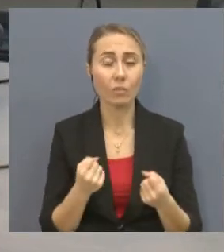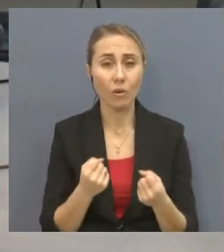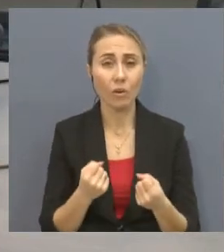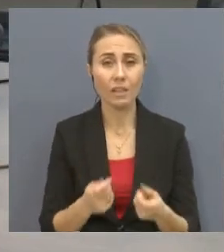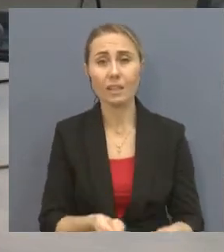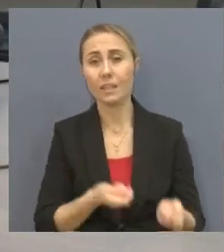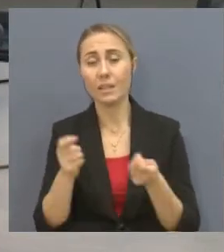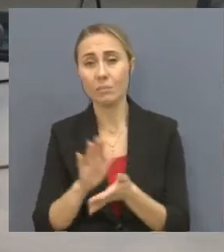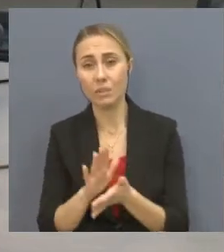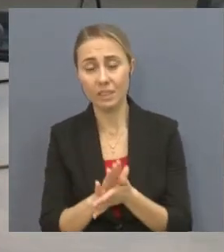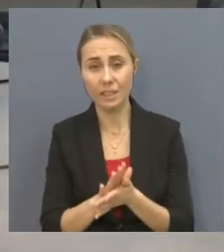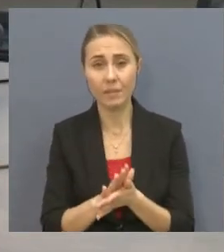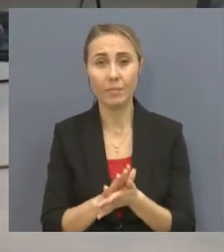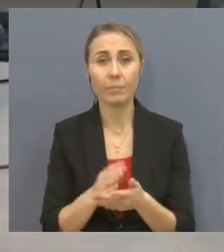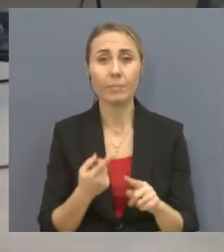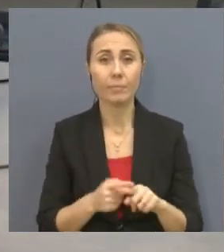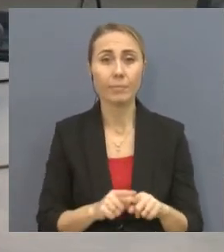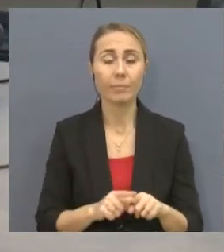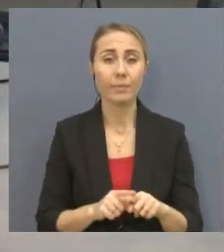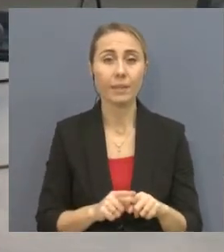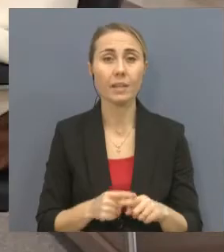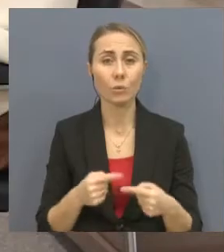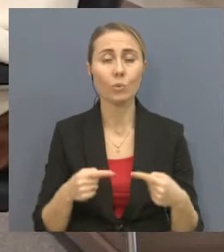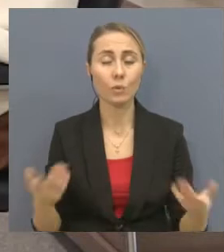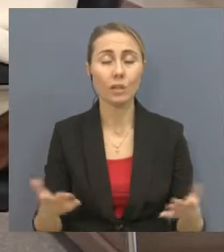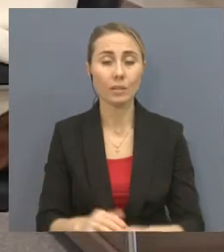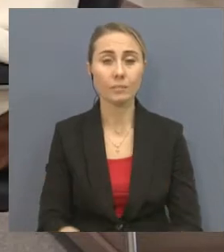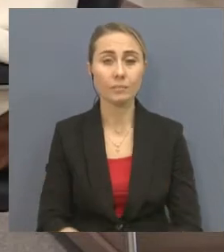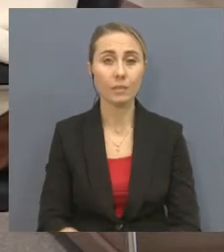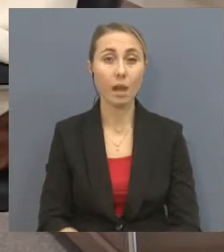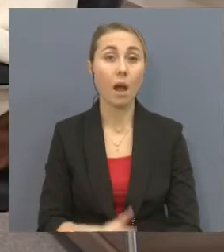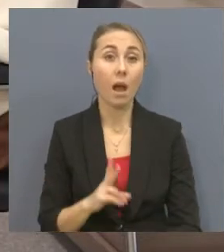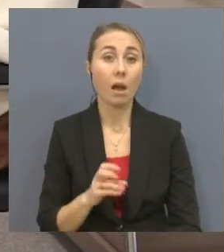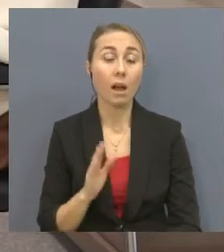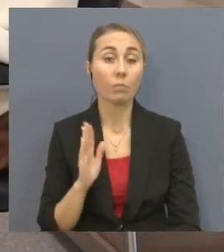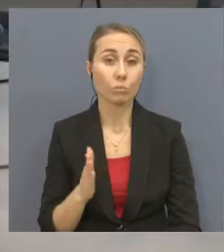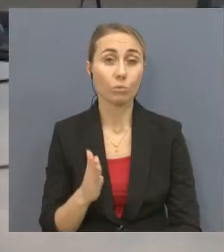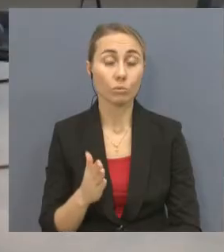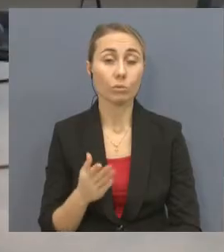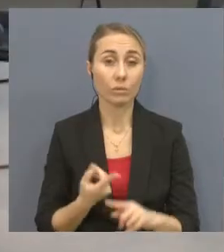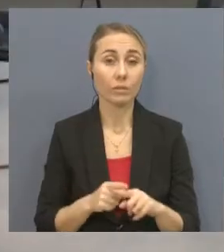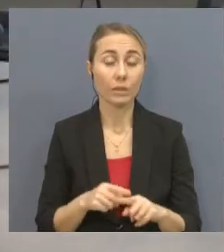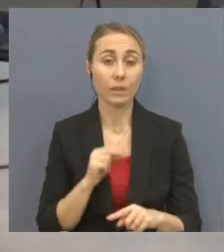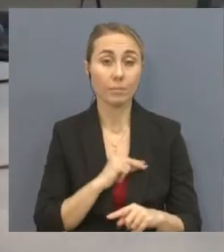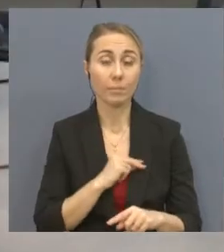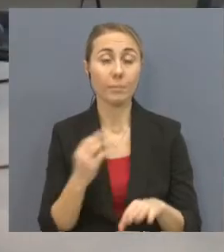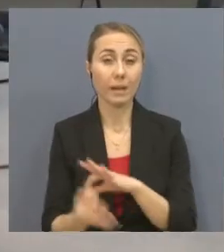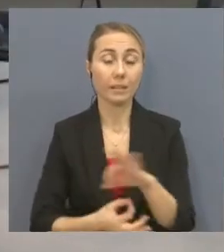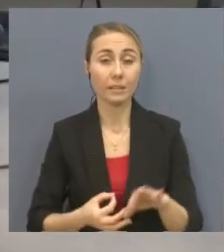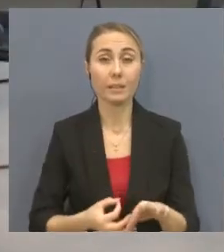отходов и другие как он будет работать вот этот проект мы